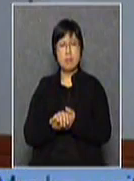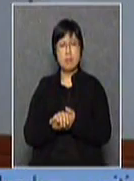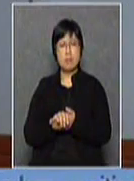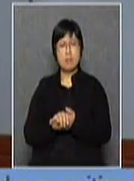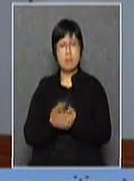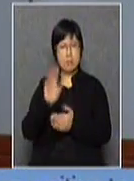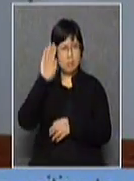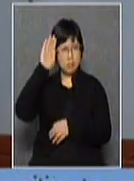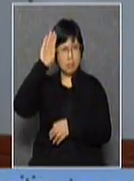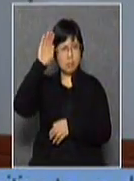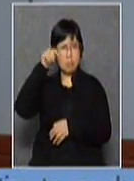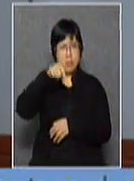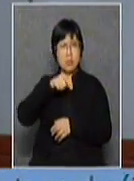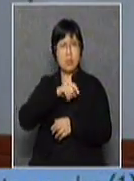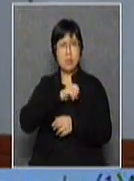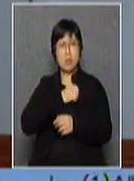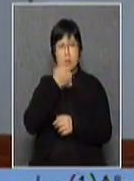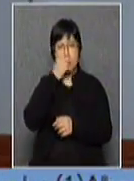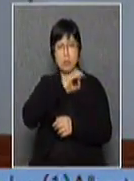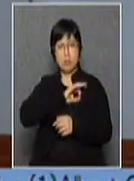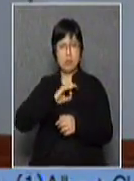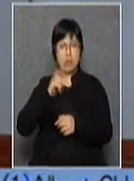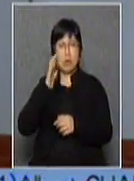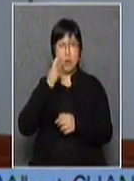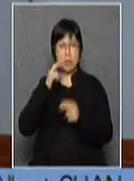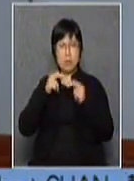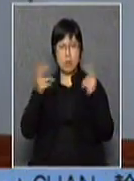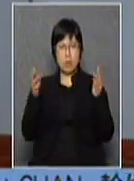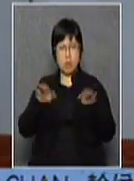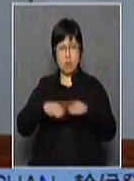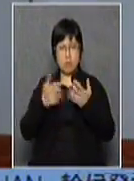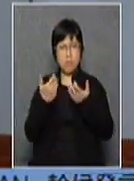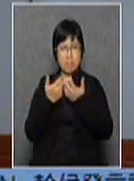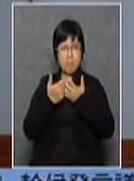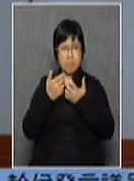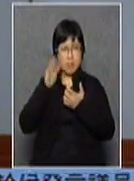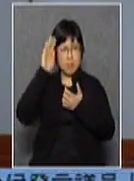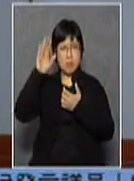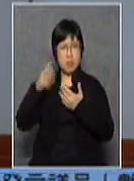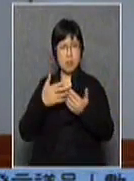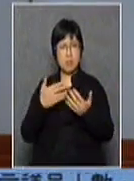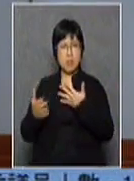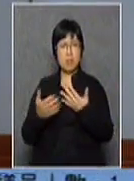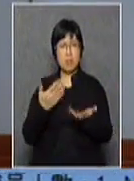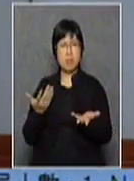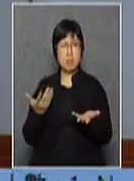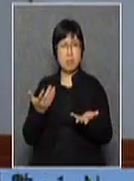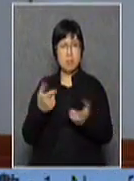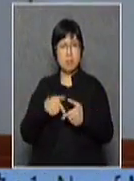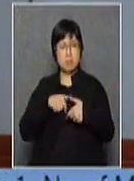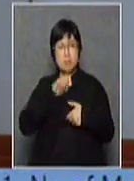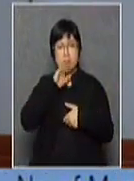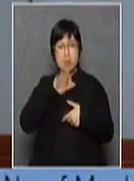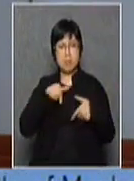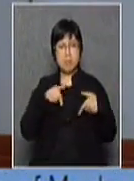將來呢一個港珠澳大橋通車之後咧，估計嘅嘢點解唔敢講咧？或者點